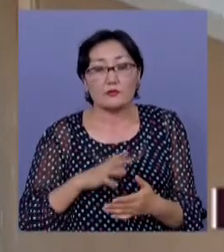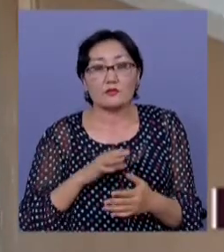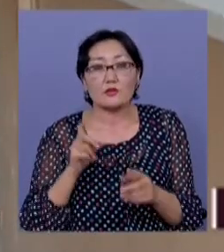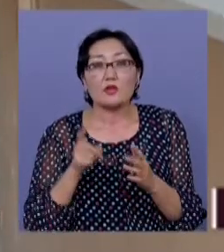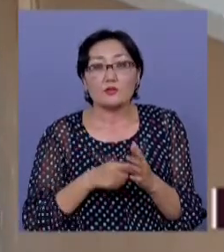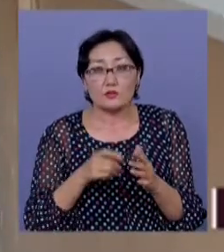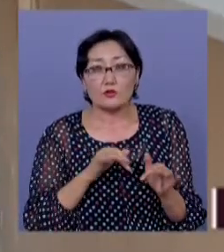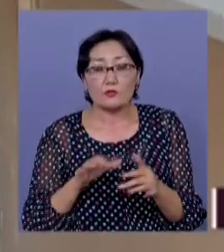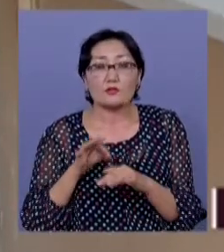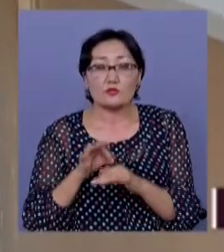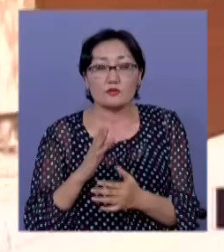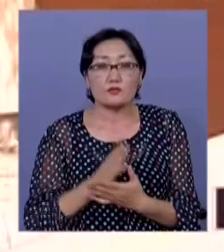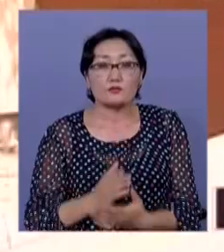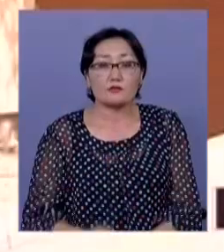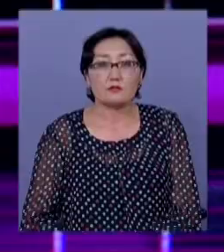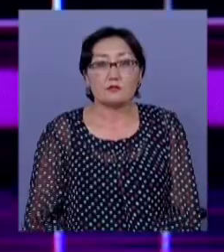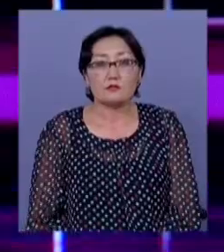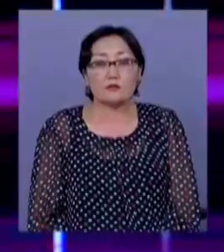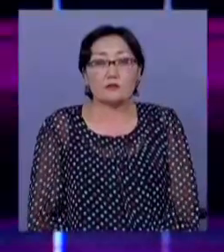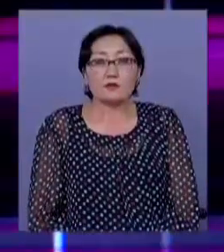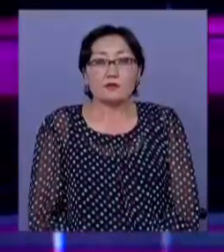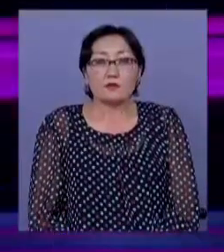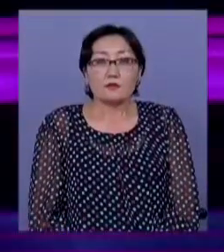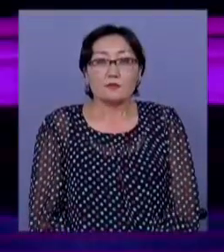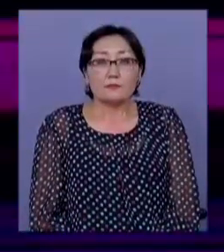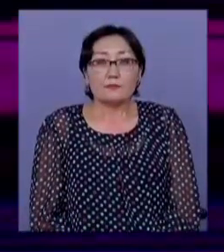Тергеу амалдары жүргізіліп жатыр.